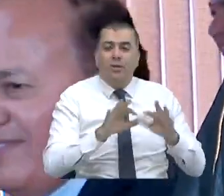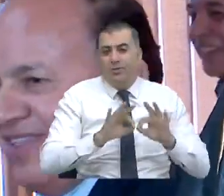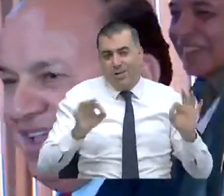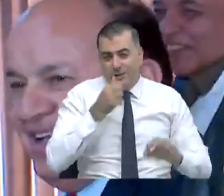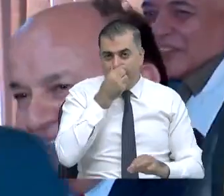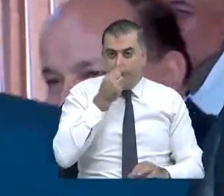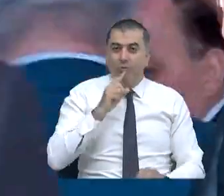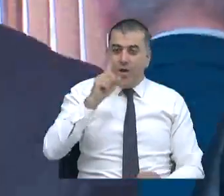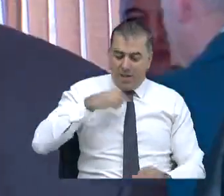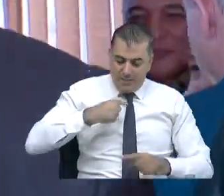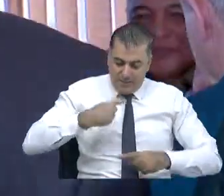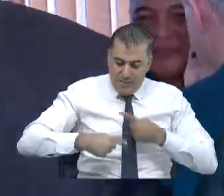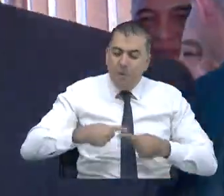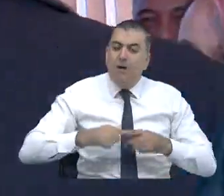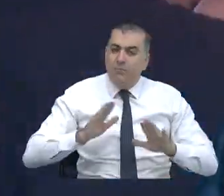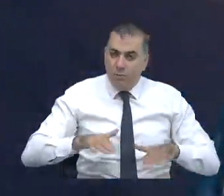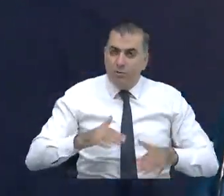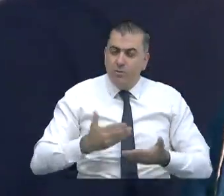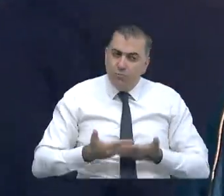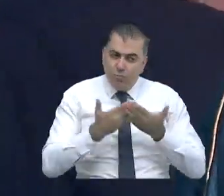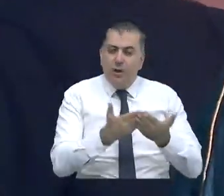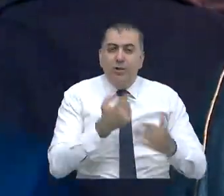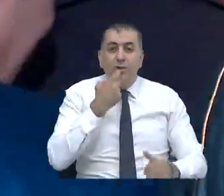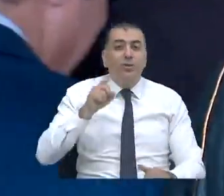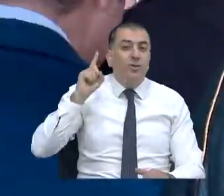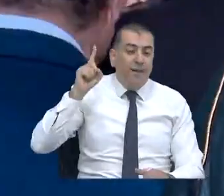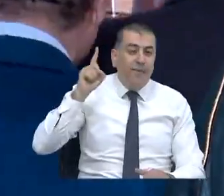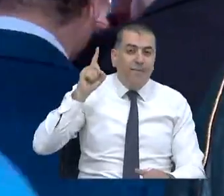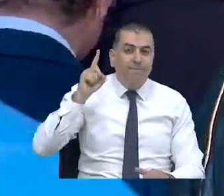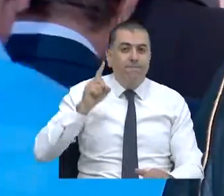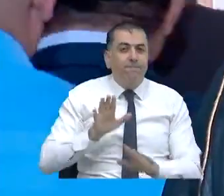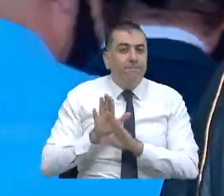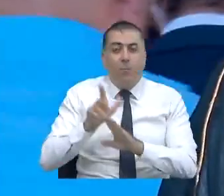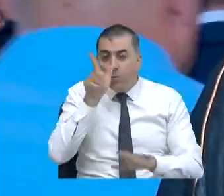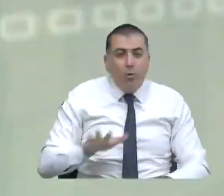تعالى احنا مستمرين في هذا العطاء بمشيئه الله في كافه انحاء المملكه